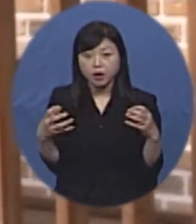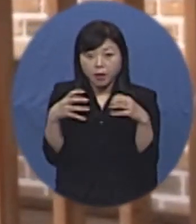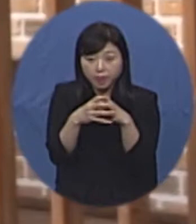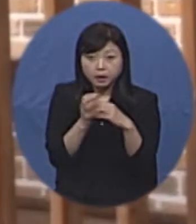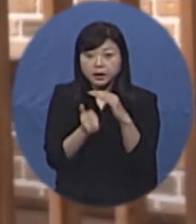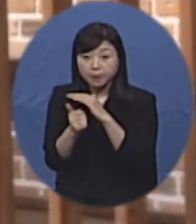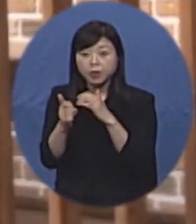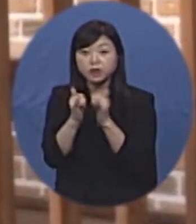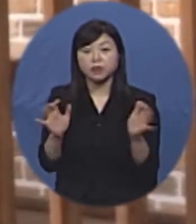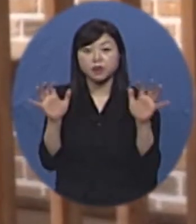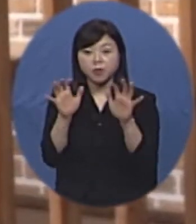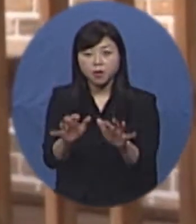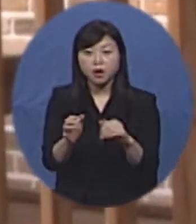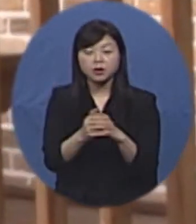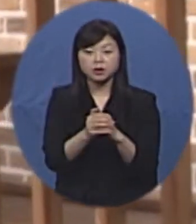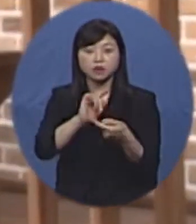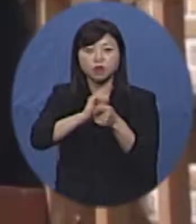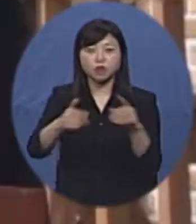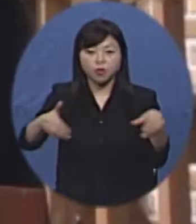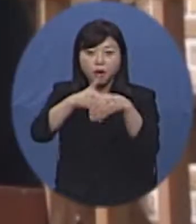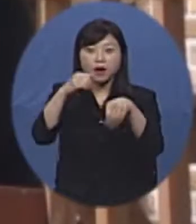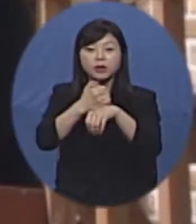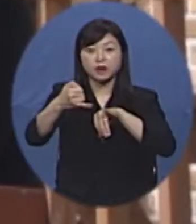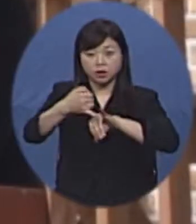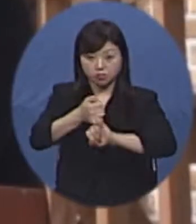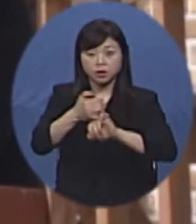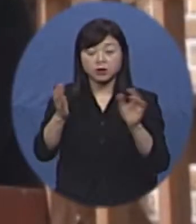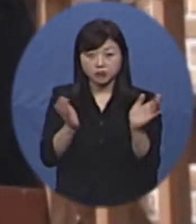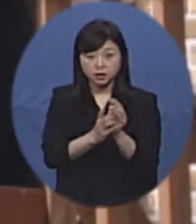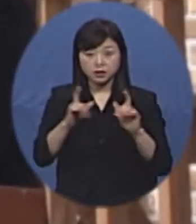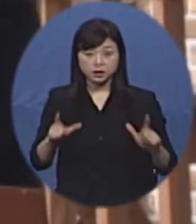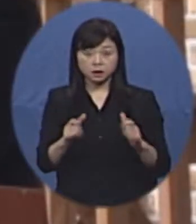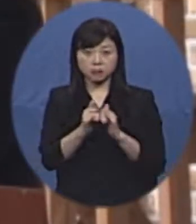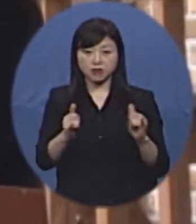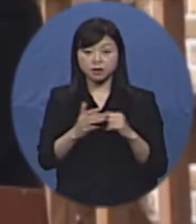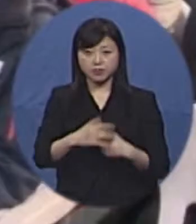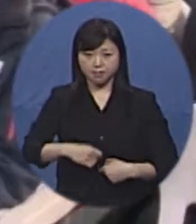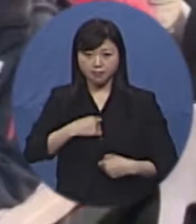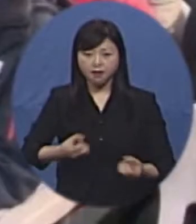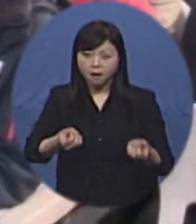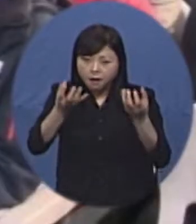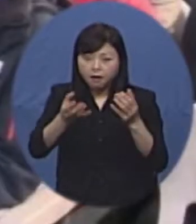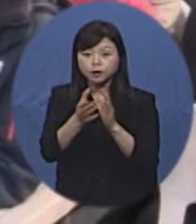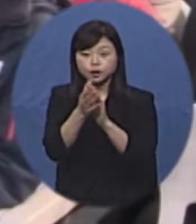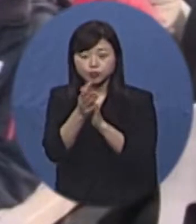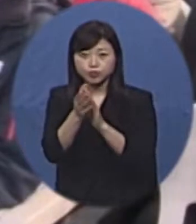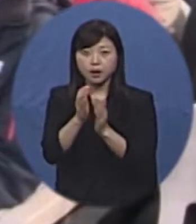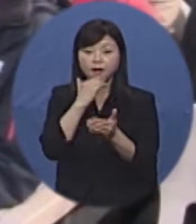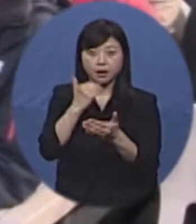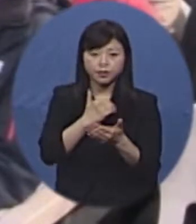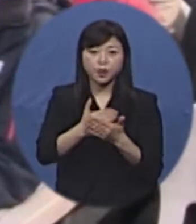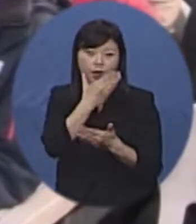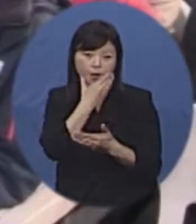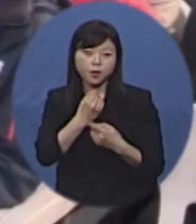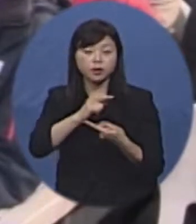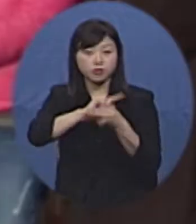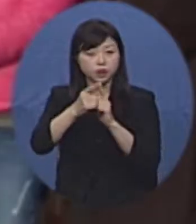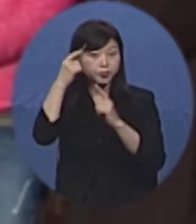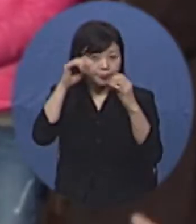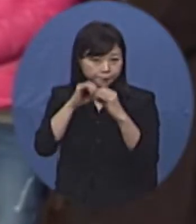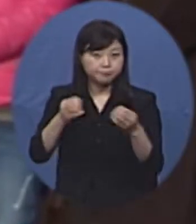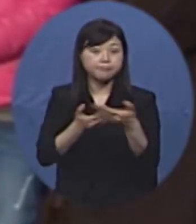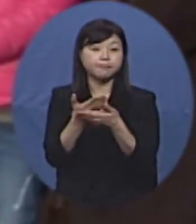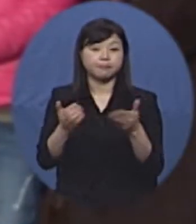화합을 약속했으며 이웃 주민들의 진심 어린 축하와 함께 참가자들 모두가 감동과 행복을 공유했습니다.